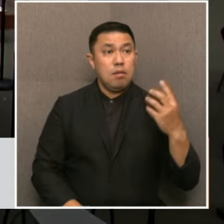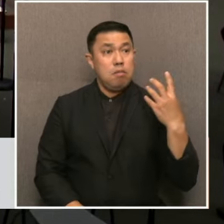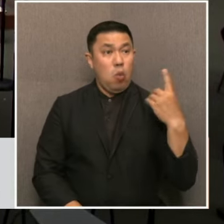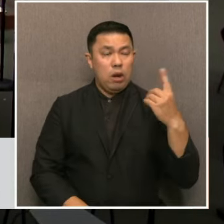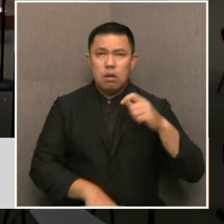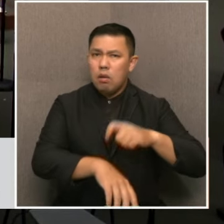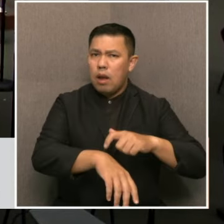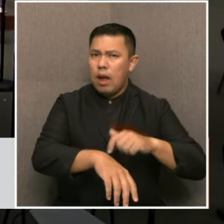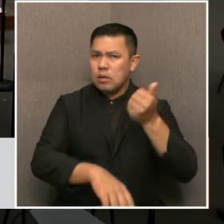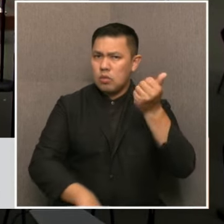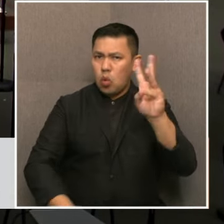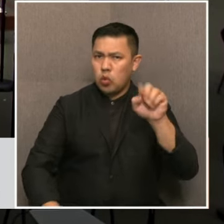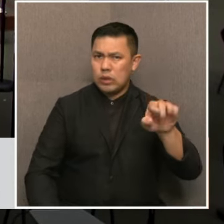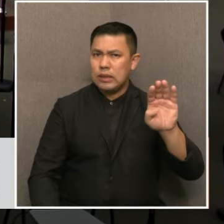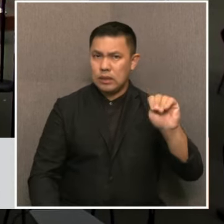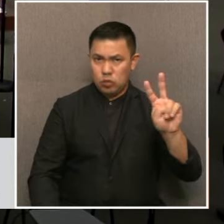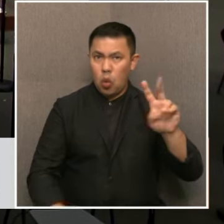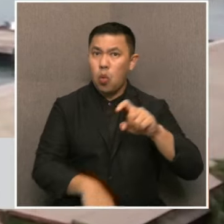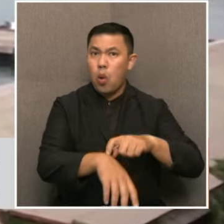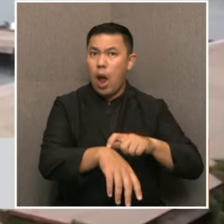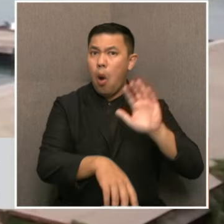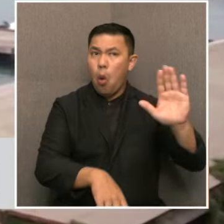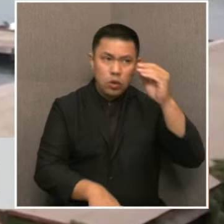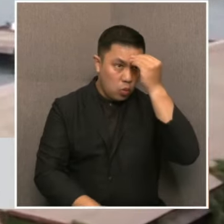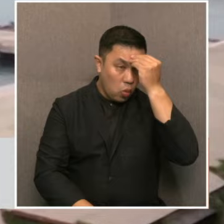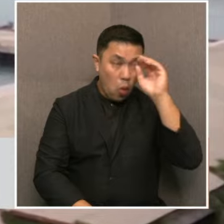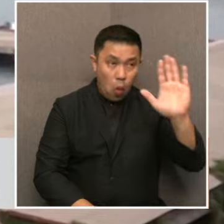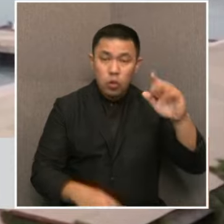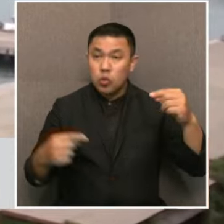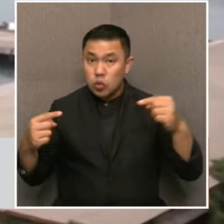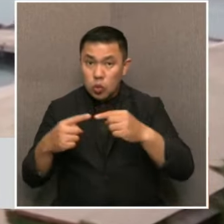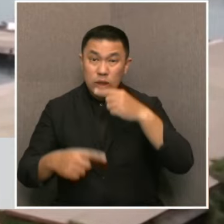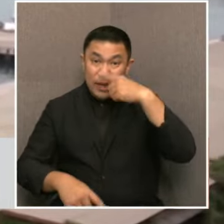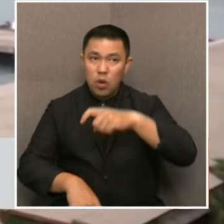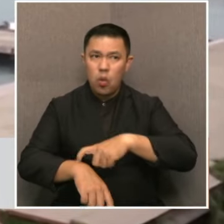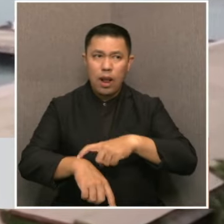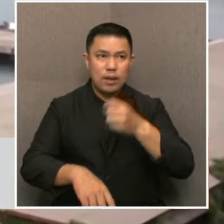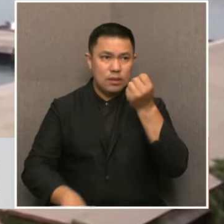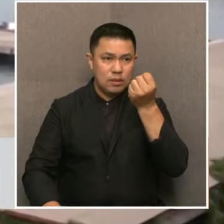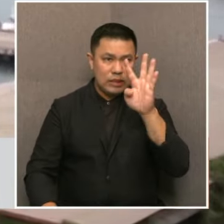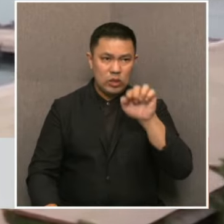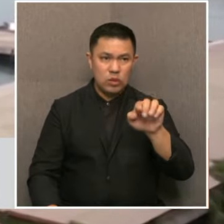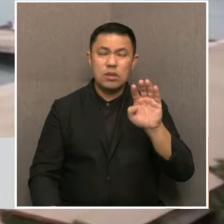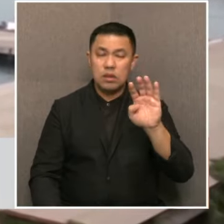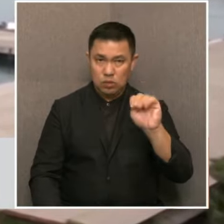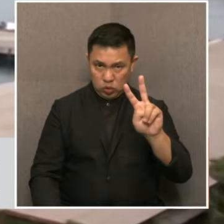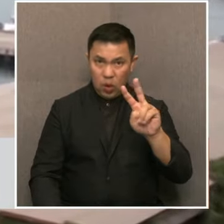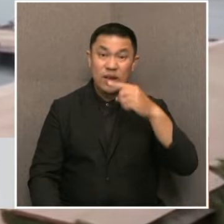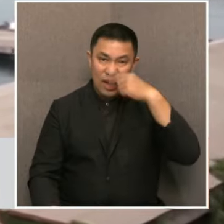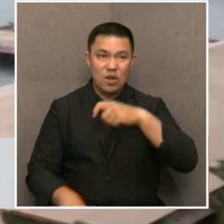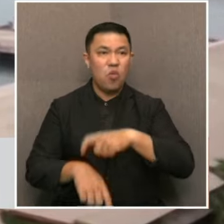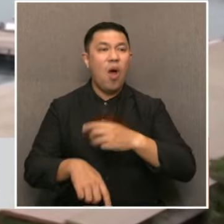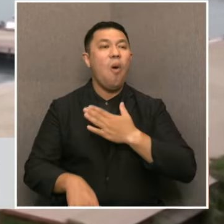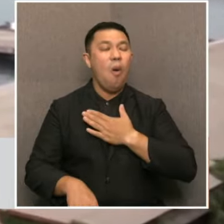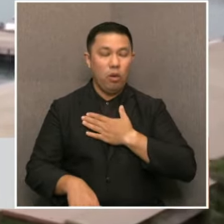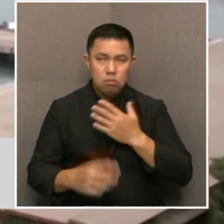ประมาณ 16:42นตามเวลาท้องถิ่นซึ่งตรงกับ 14:42นวันเดียวกันตามเวลาของไทย